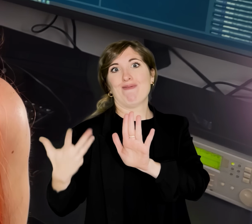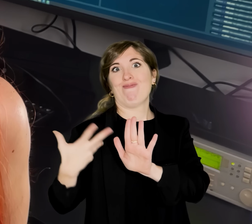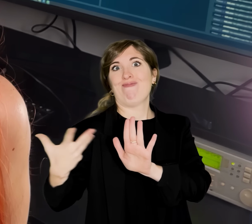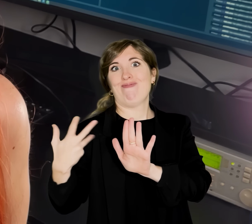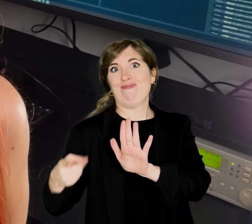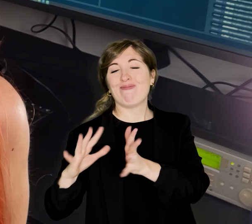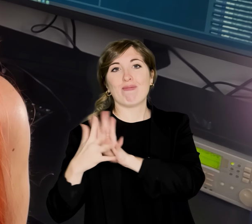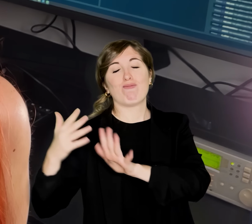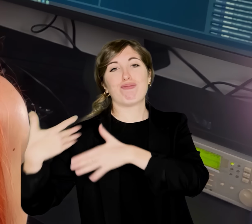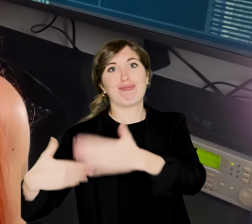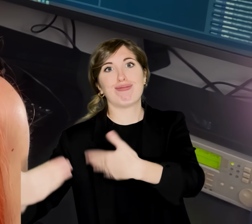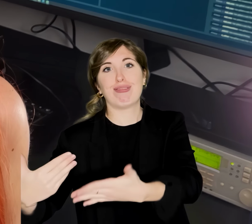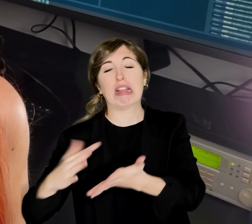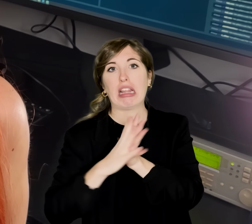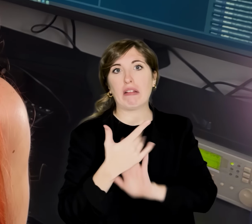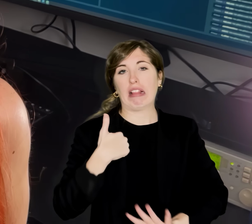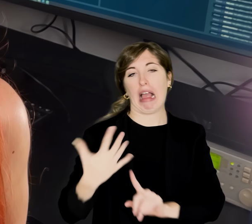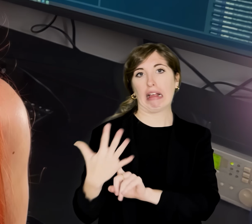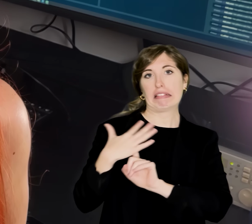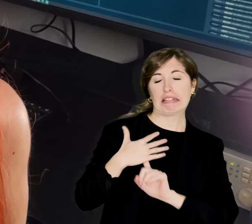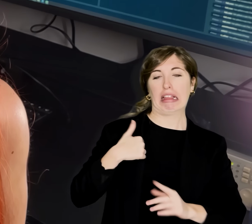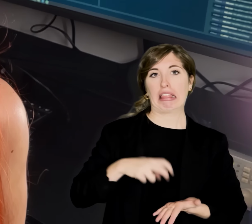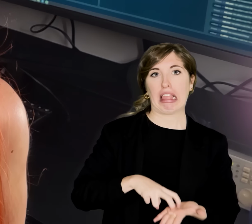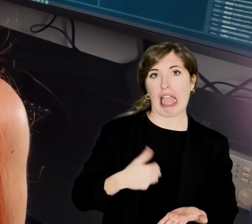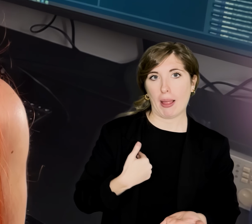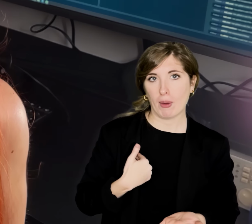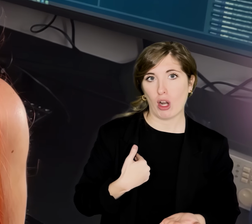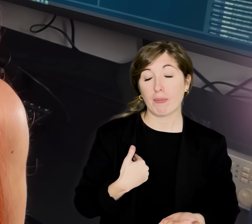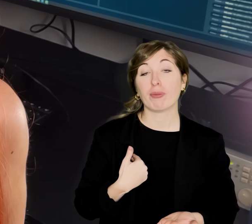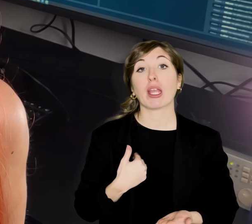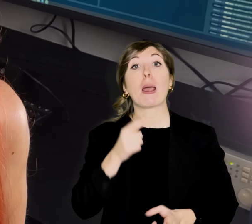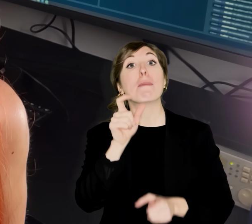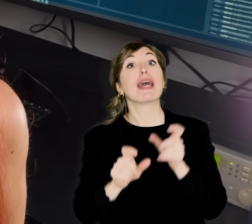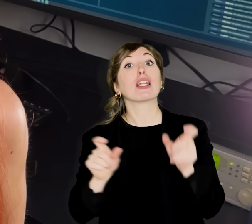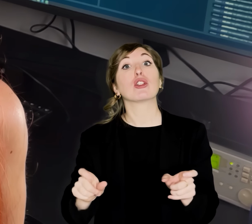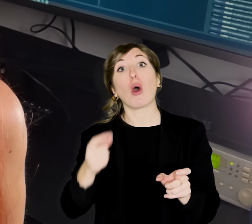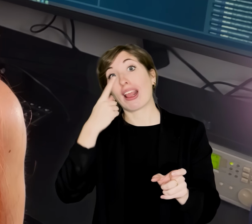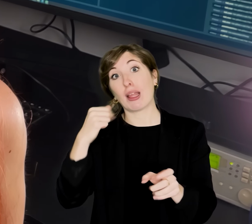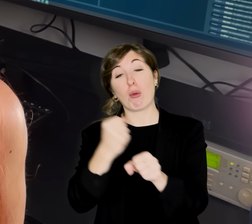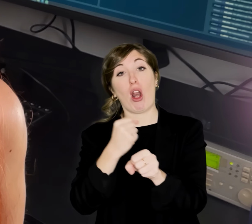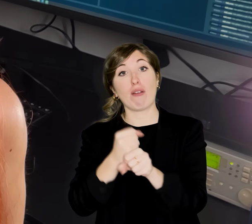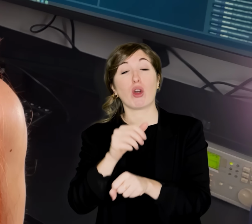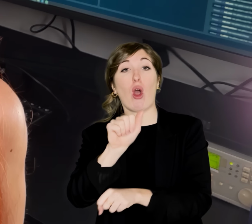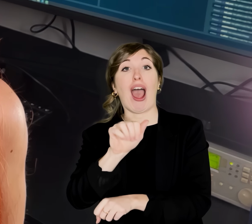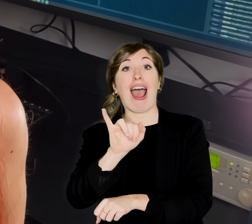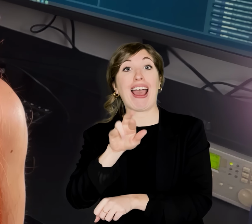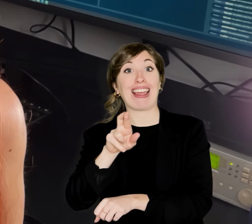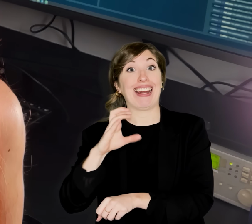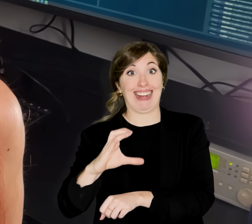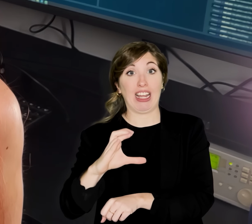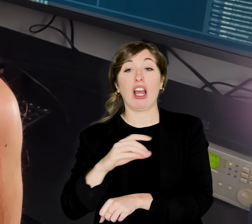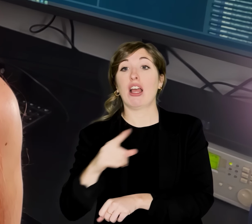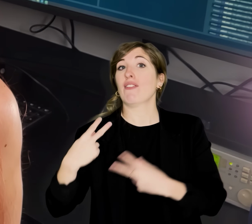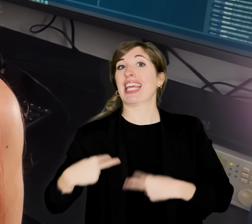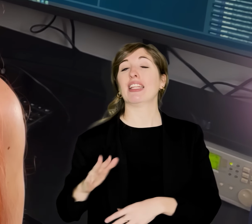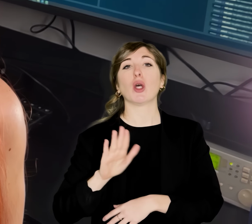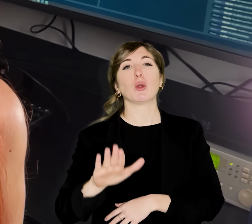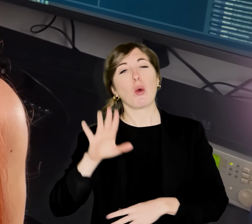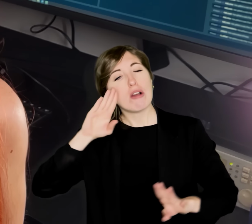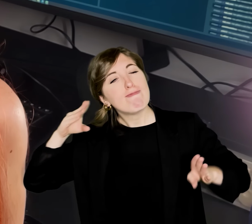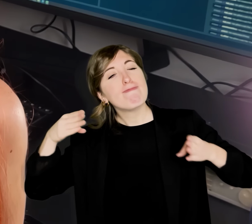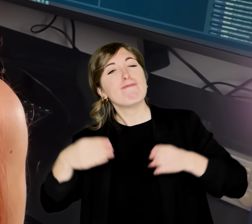deboli ci sono persone come quelle che lavorano per l'irc che dedicano la loro vita alla ricerca contro il cancro ci